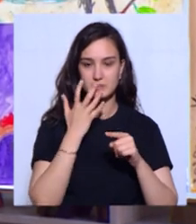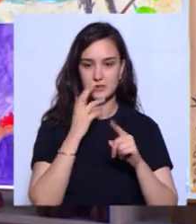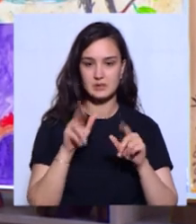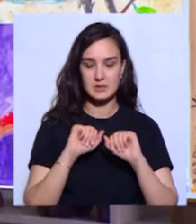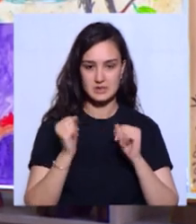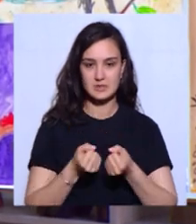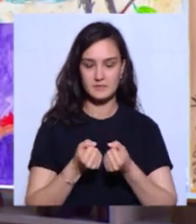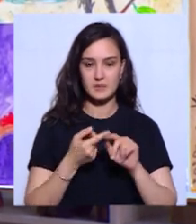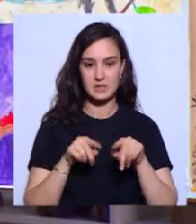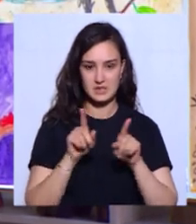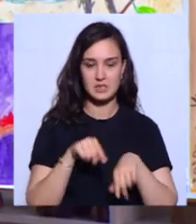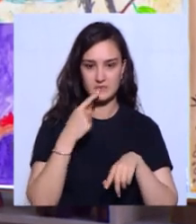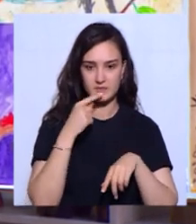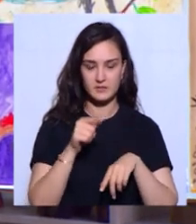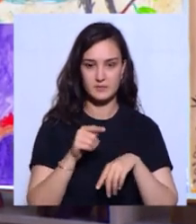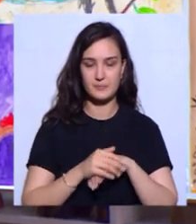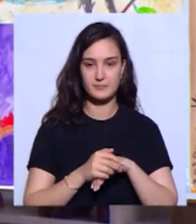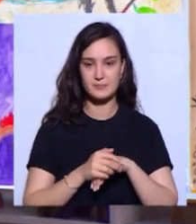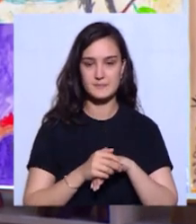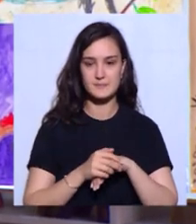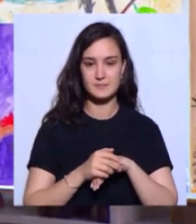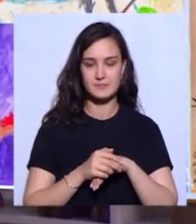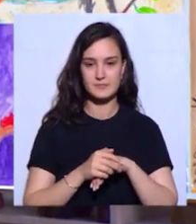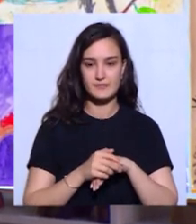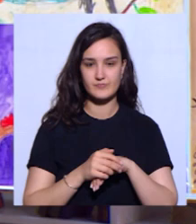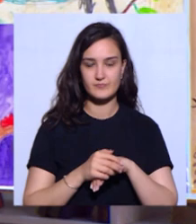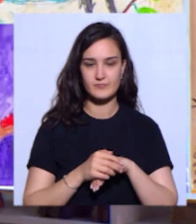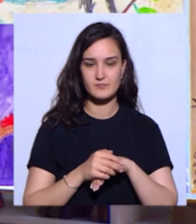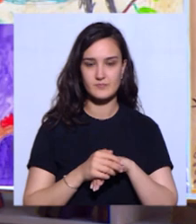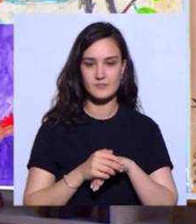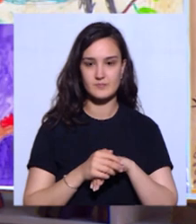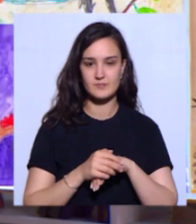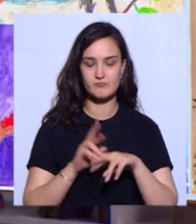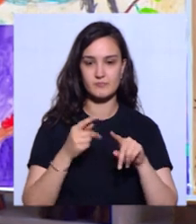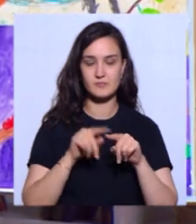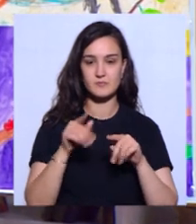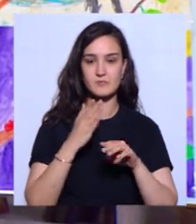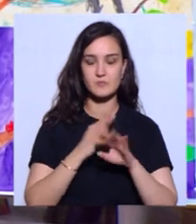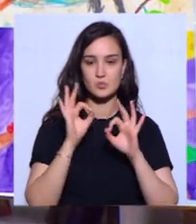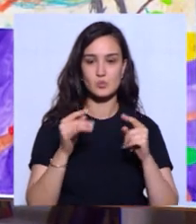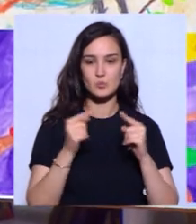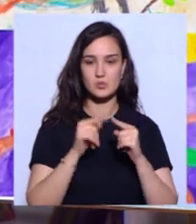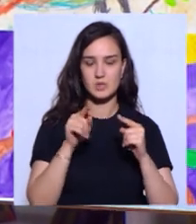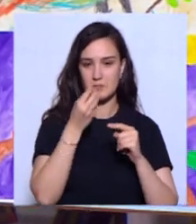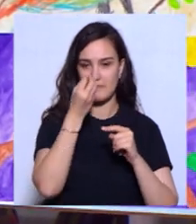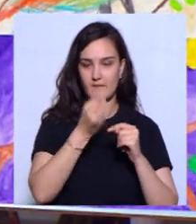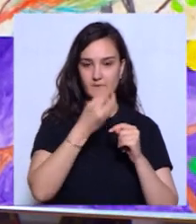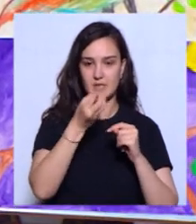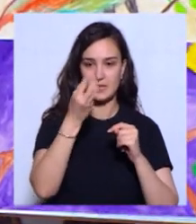ვთქვათ. და აქცენტი არის აი ზუსტად აი ამ ყვავილებიან